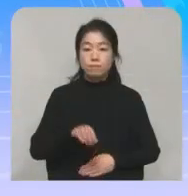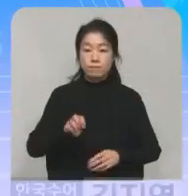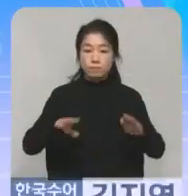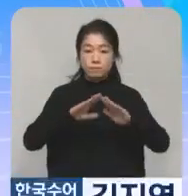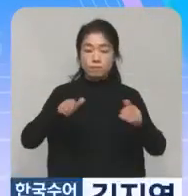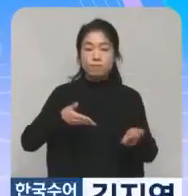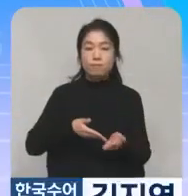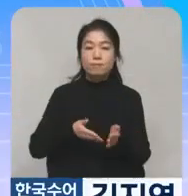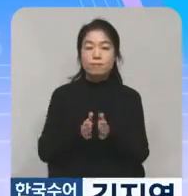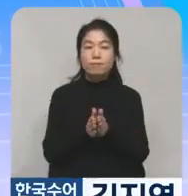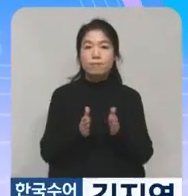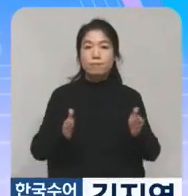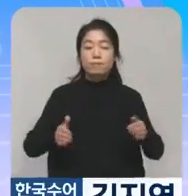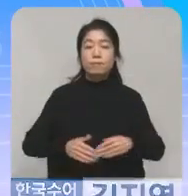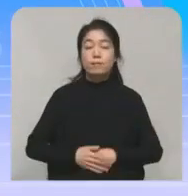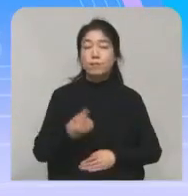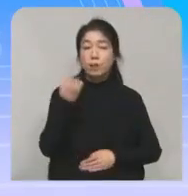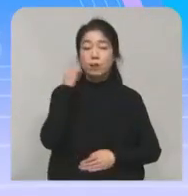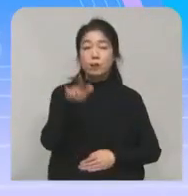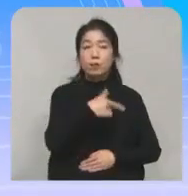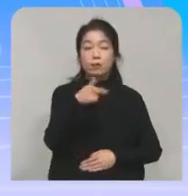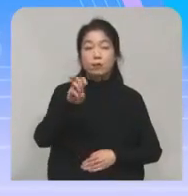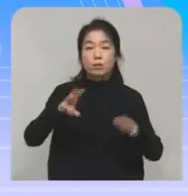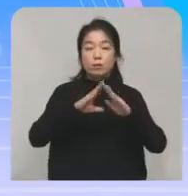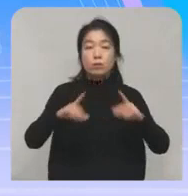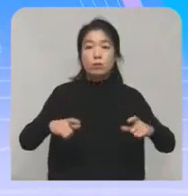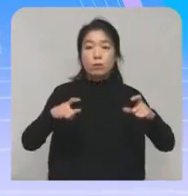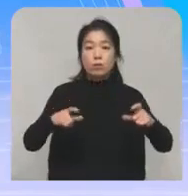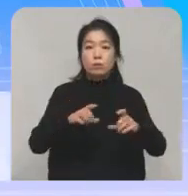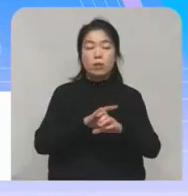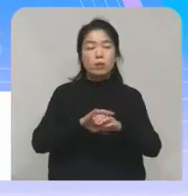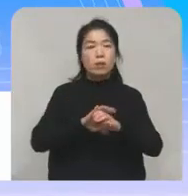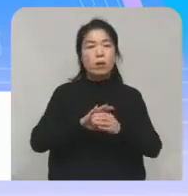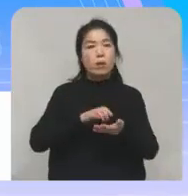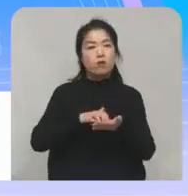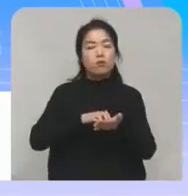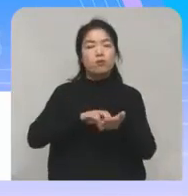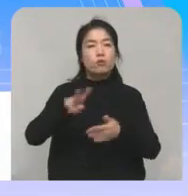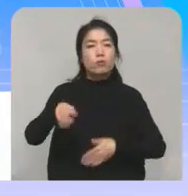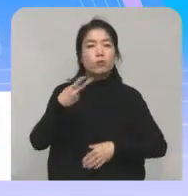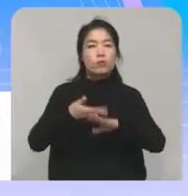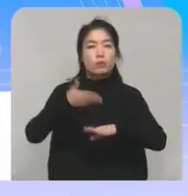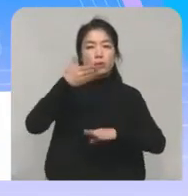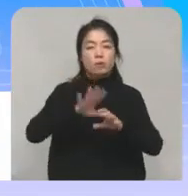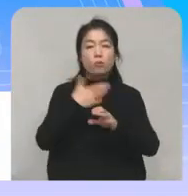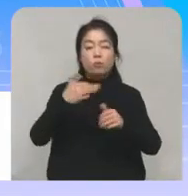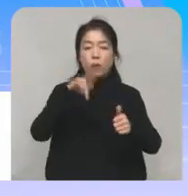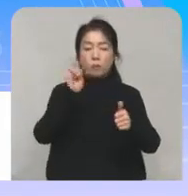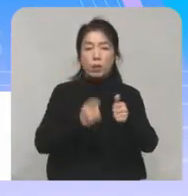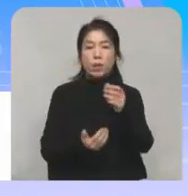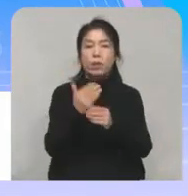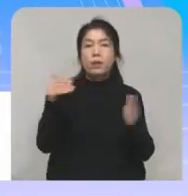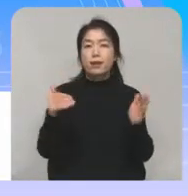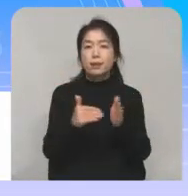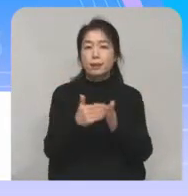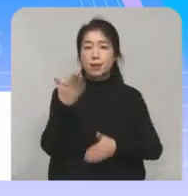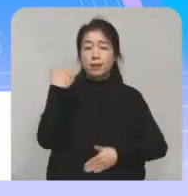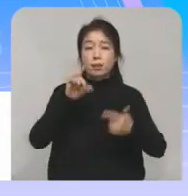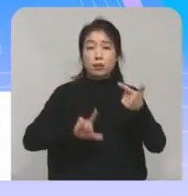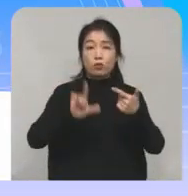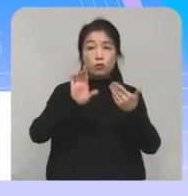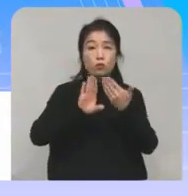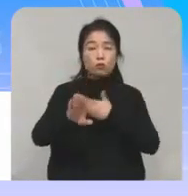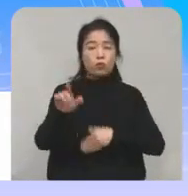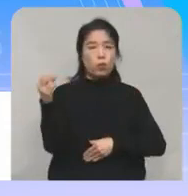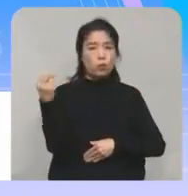계속해서 컨디션 압권이었습니다 어제 하루 황제 전남에서 200명의 나무 코를 알고 확진 자가 나왔습니다 지난 6일 이후